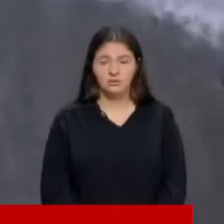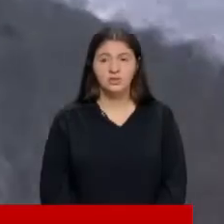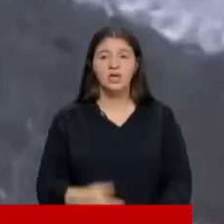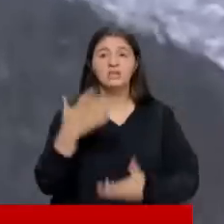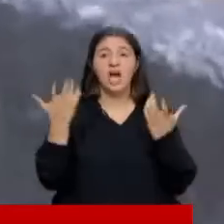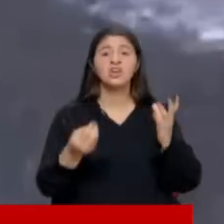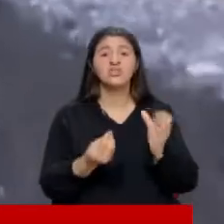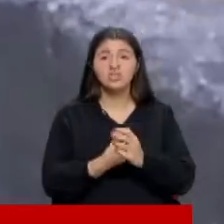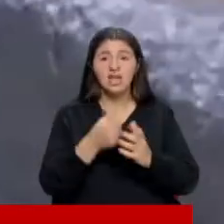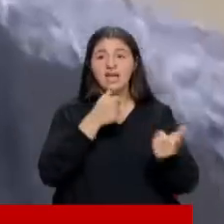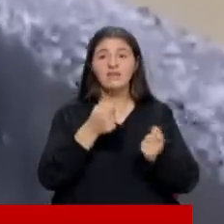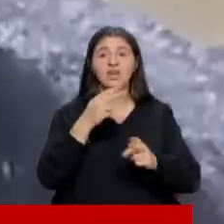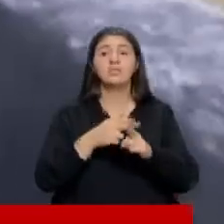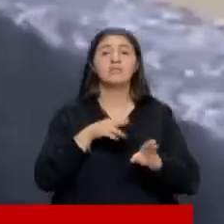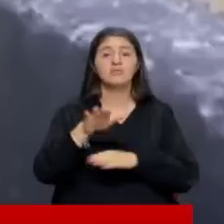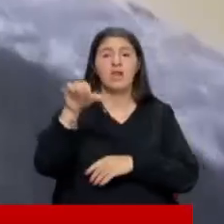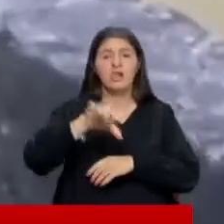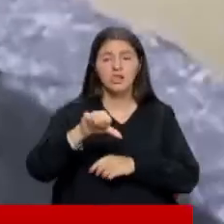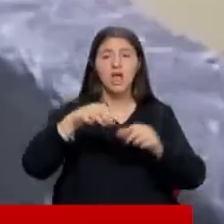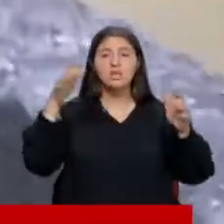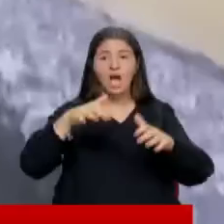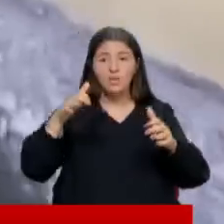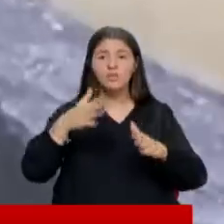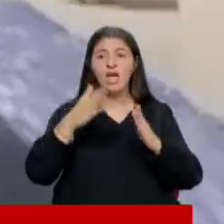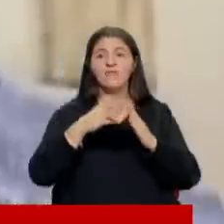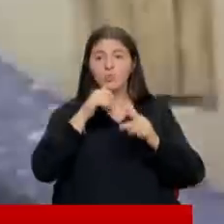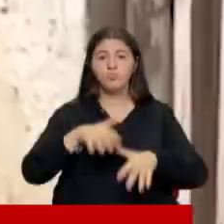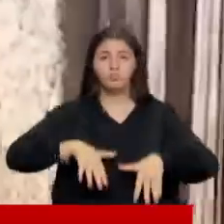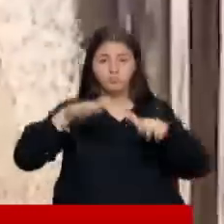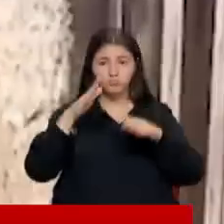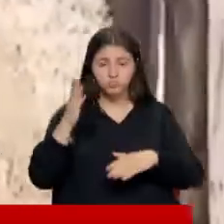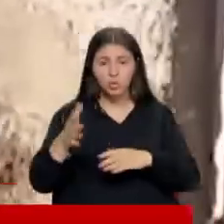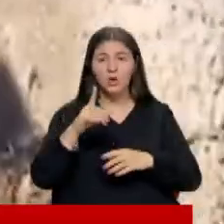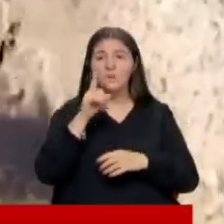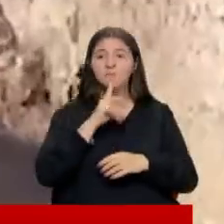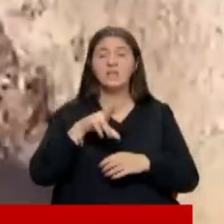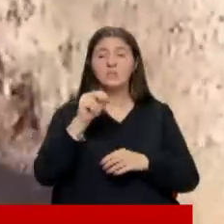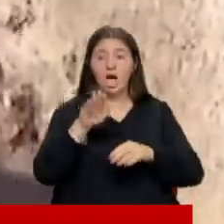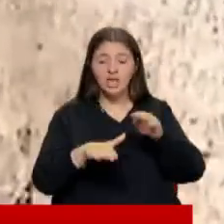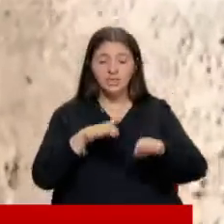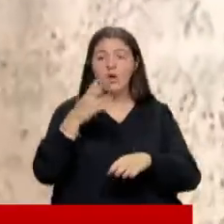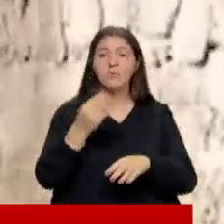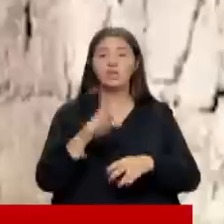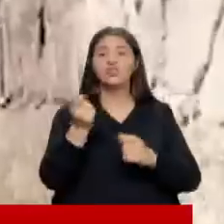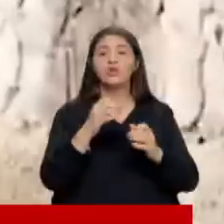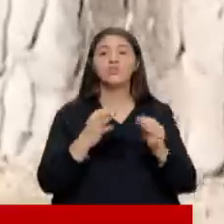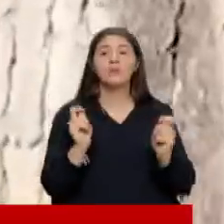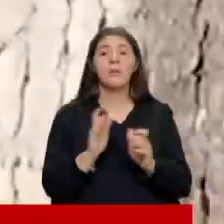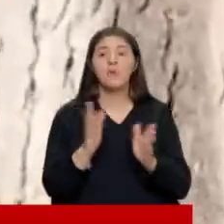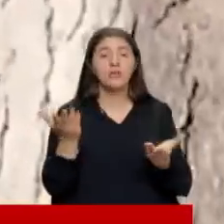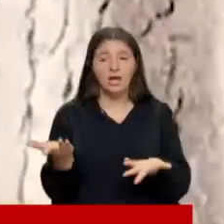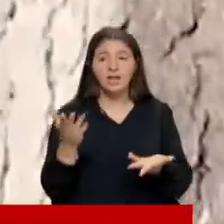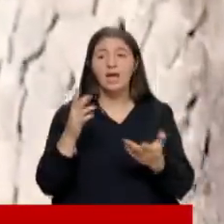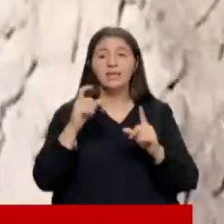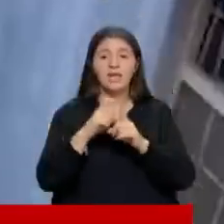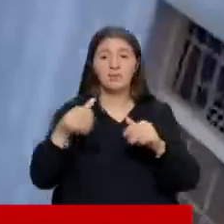yangın çıksa itfaiye hızla ulaşamıyor sağanak yağmurda evleri su basıyor 170 basamak çıkmadan işlerini halledemiyorlar